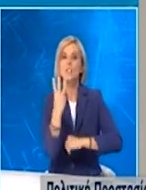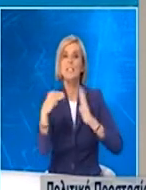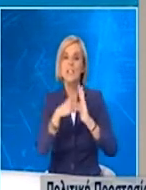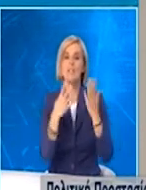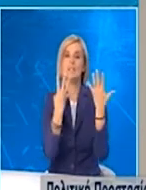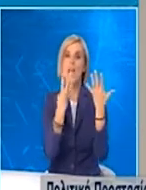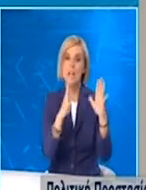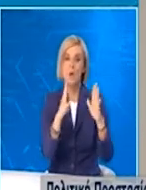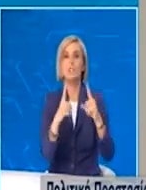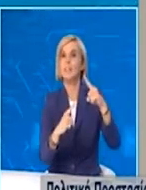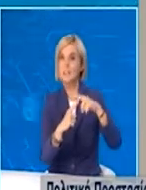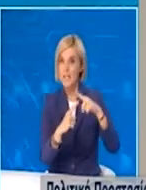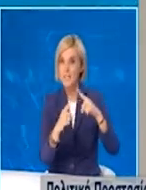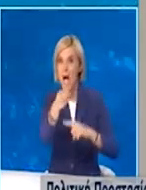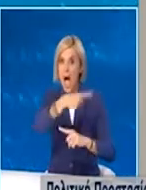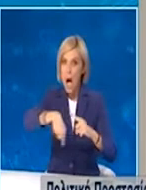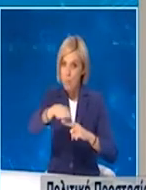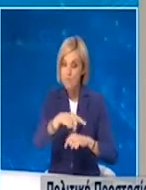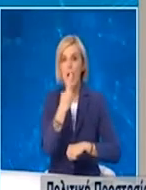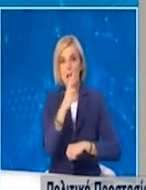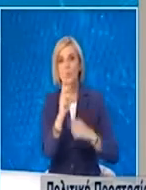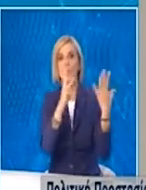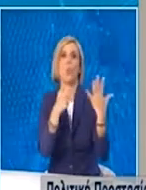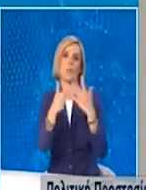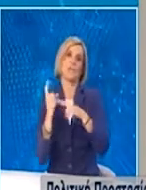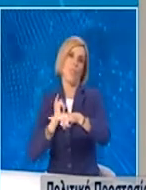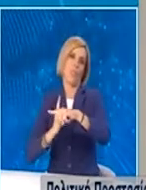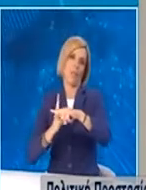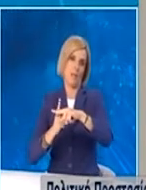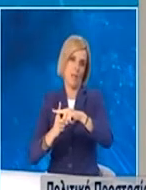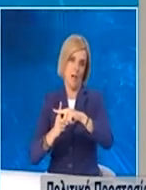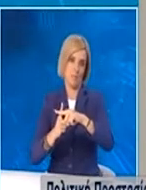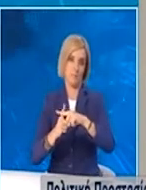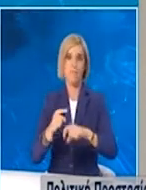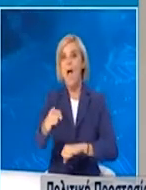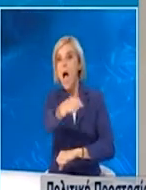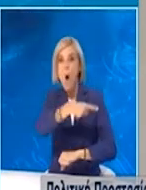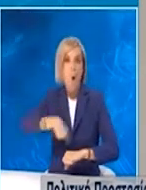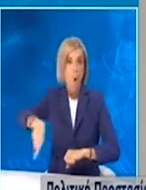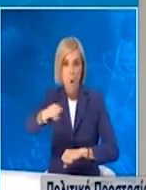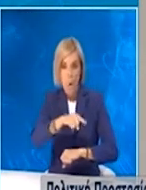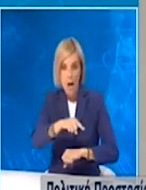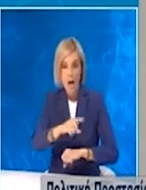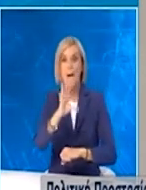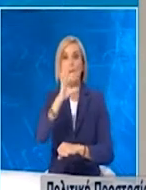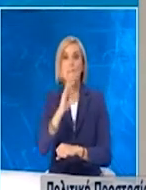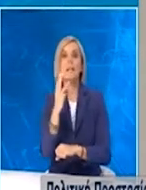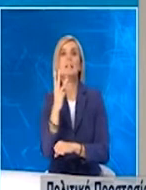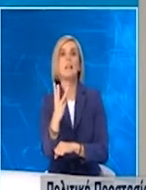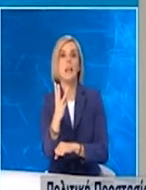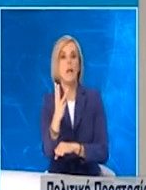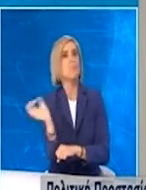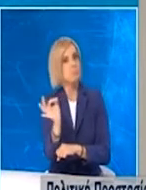23.497 τεστ, από τα οποία 186 θετικά. Από αυτά τα 295 κρούσματα, 53 είναι ακόμη